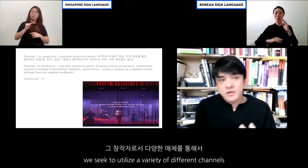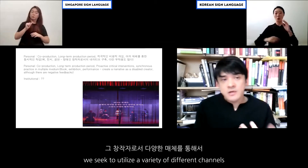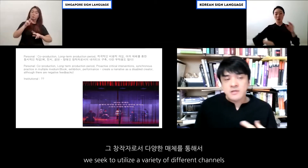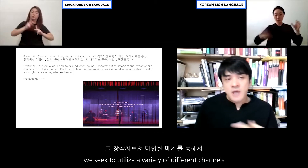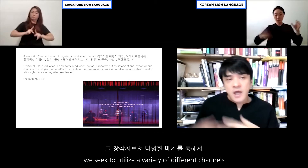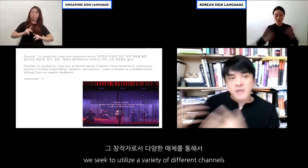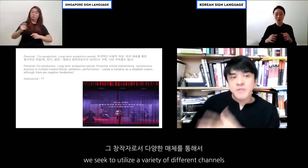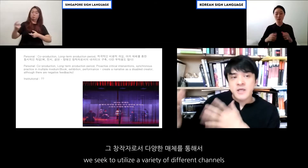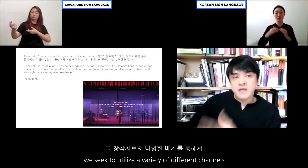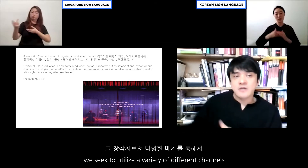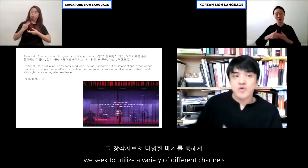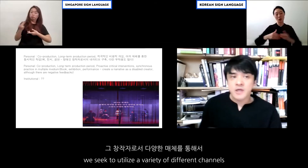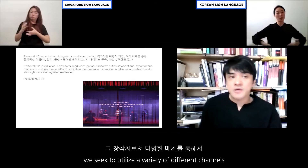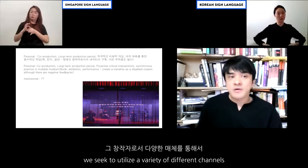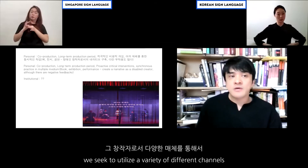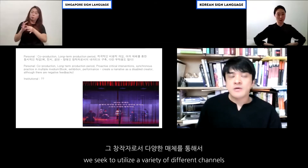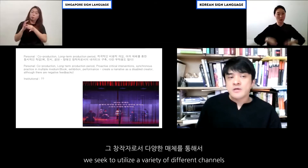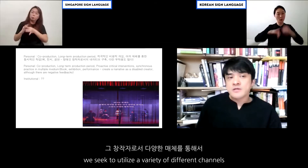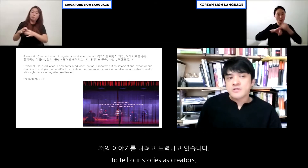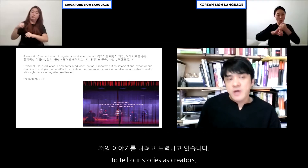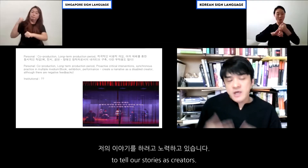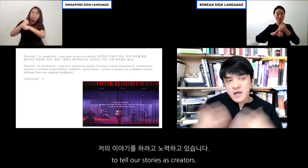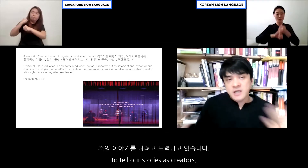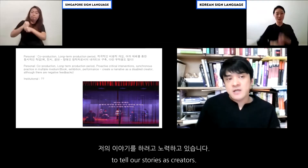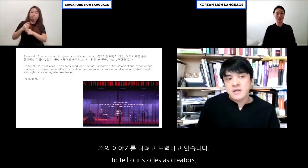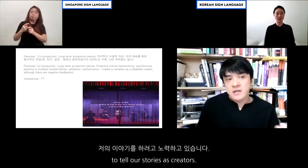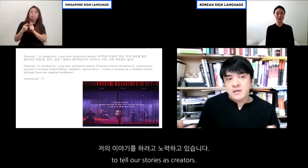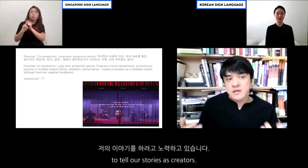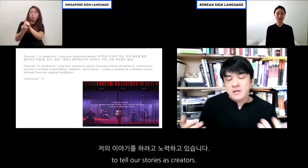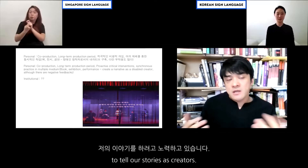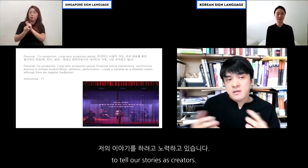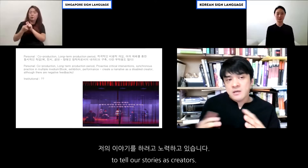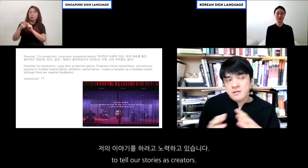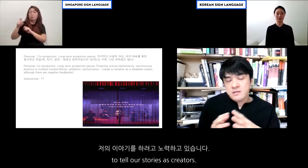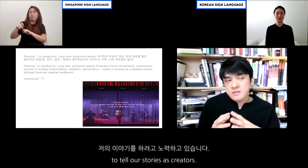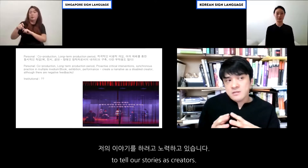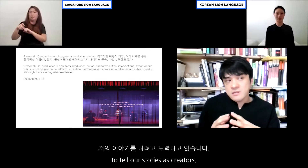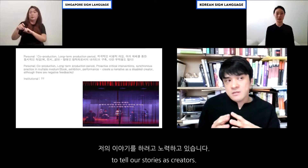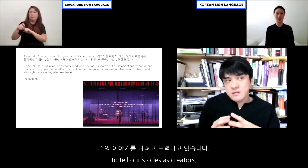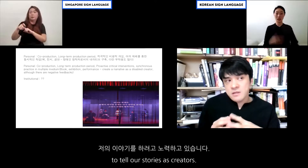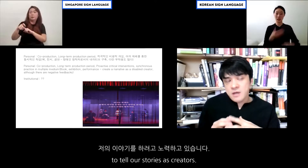창작자로서 다양한 매체를 통해서 저의 이야기를